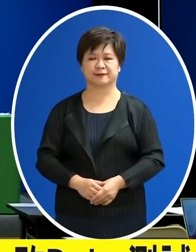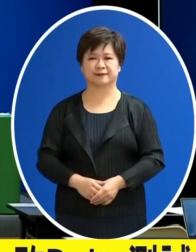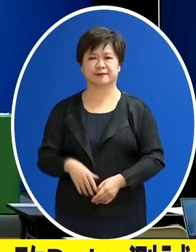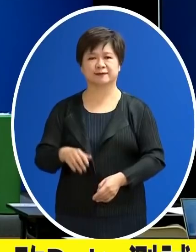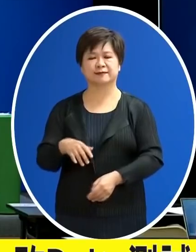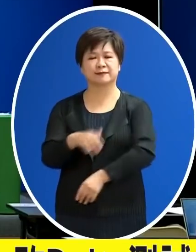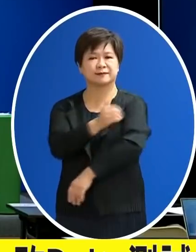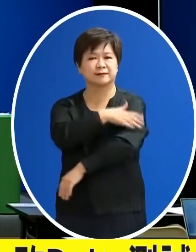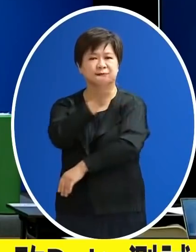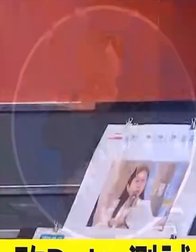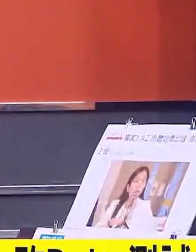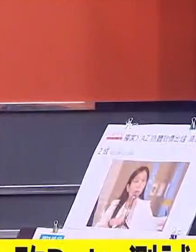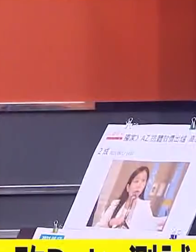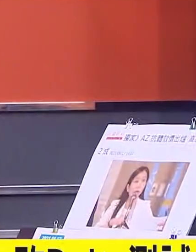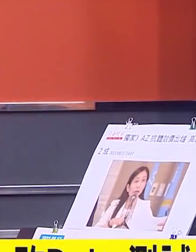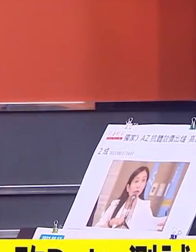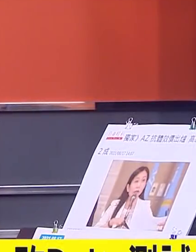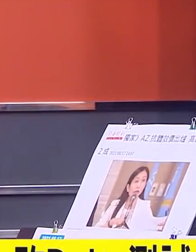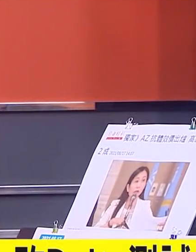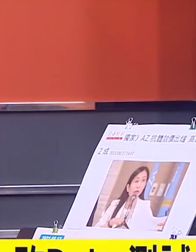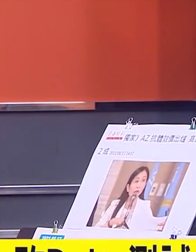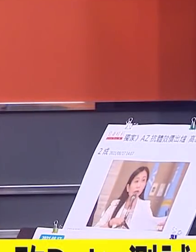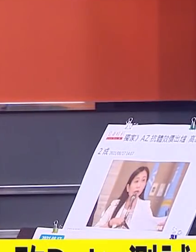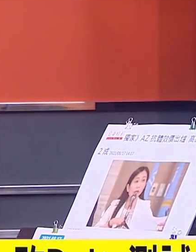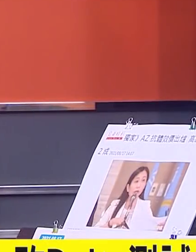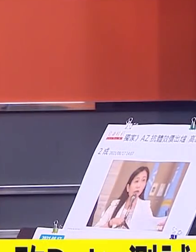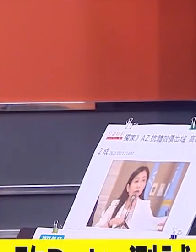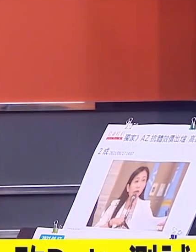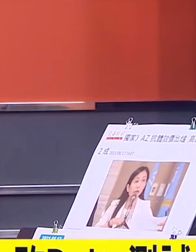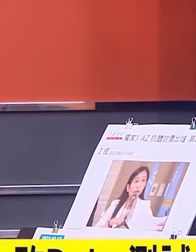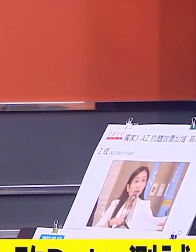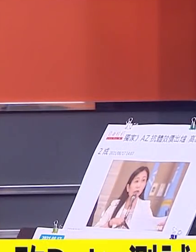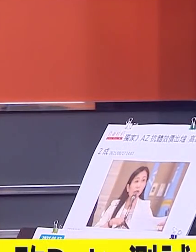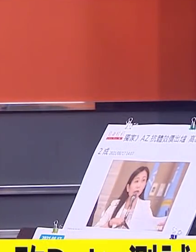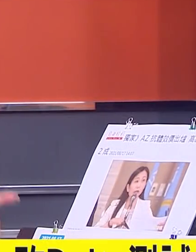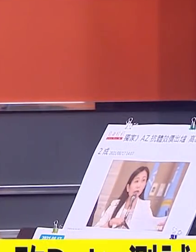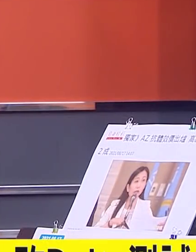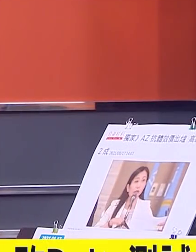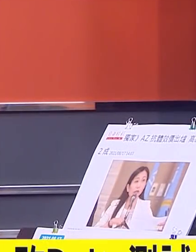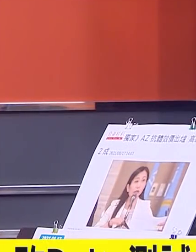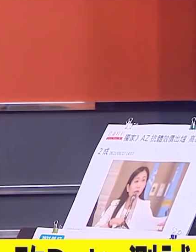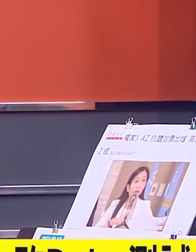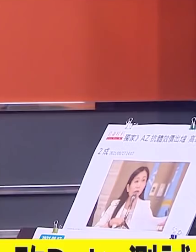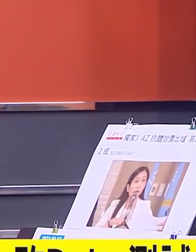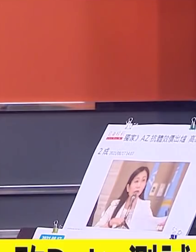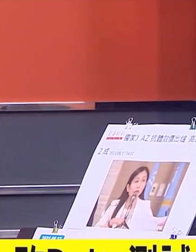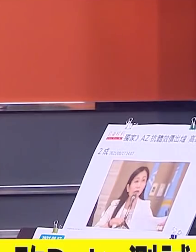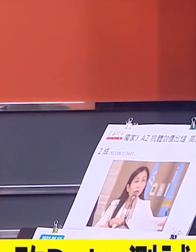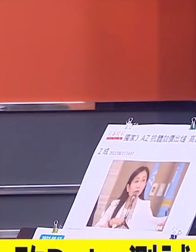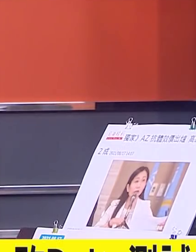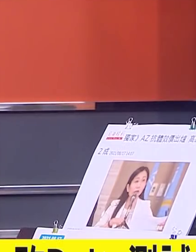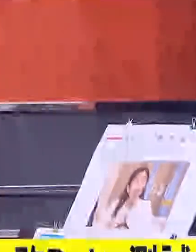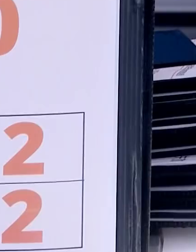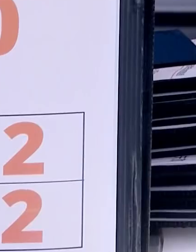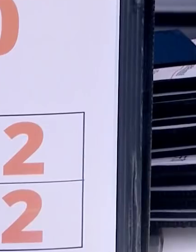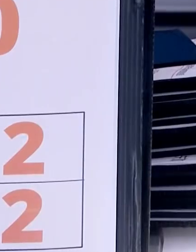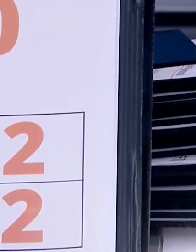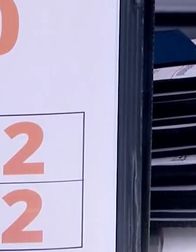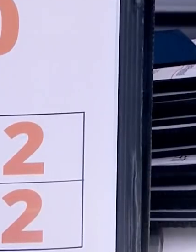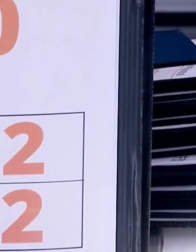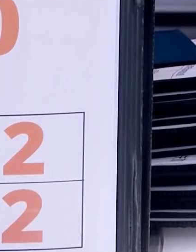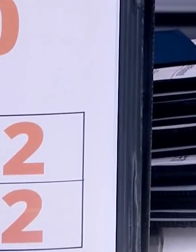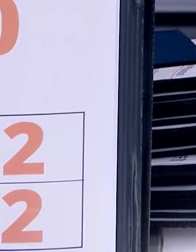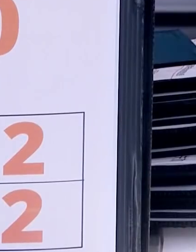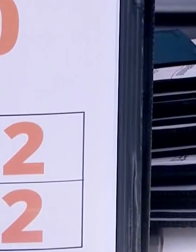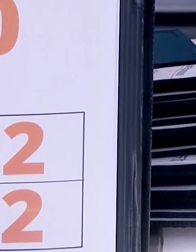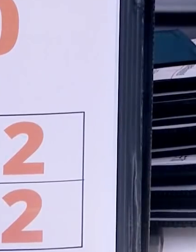指挥官好，想请教说， 好，现在看到是疫情指挥中心的最新记者会内容。那么今天呢，本土确诊病例是4例，